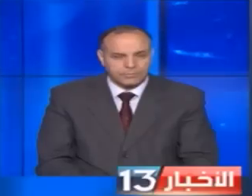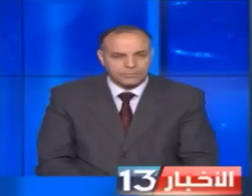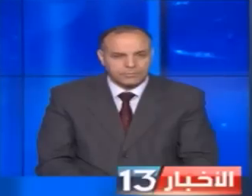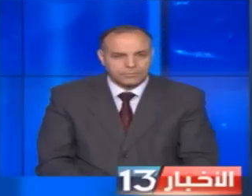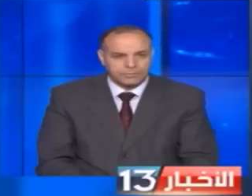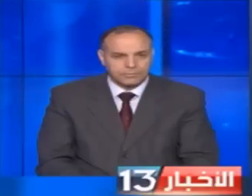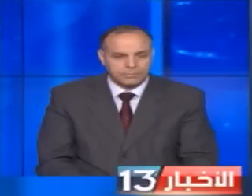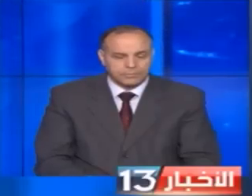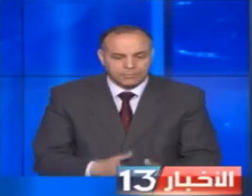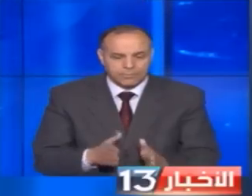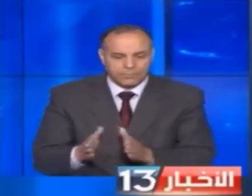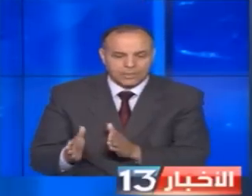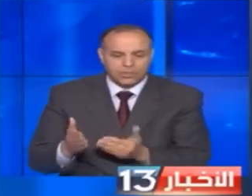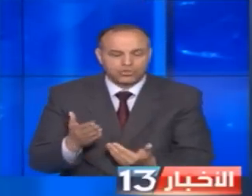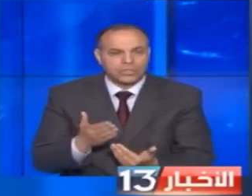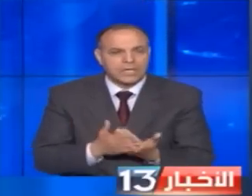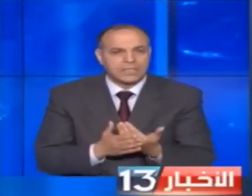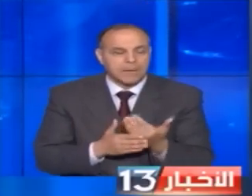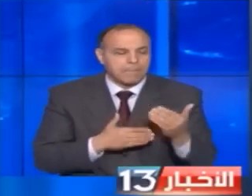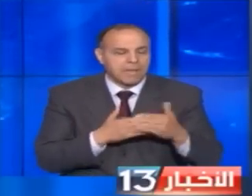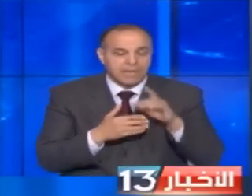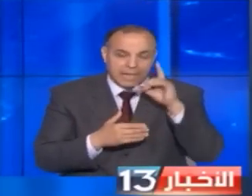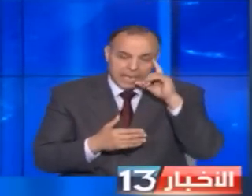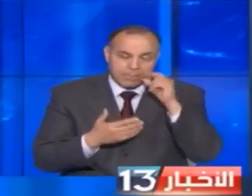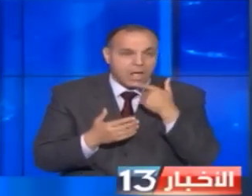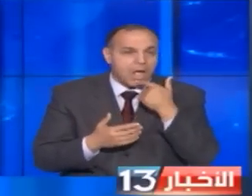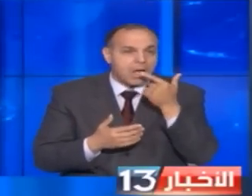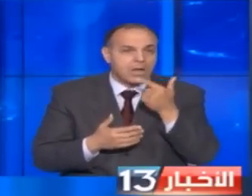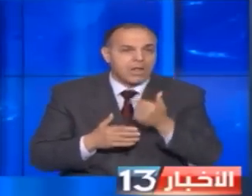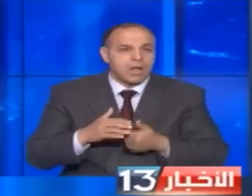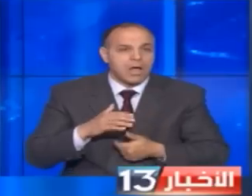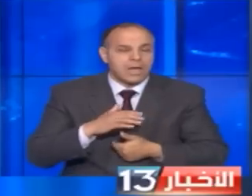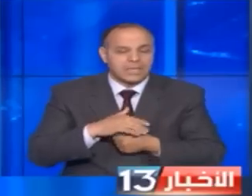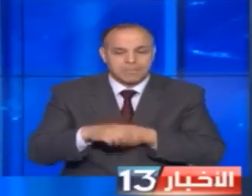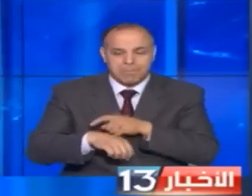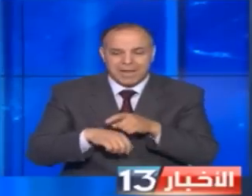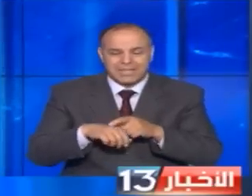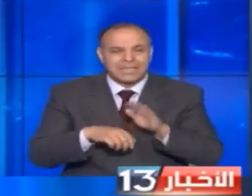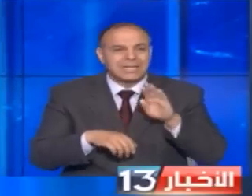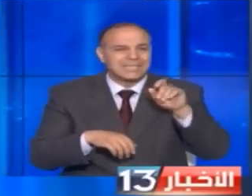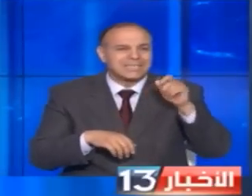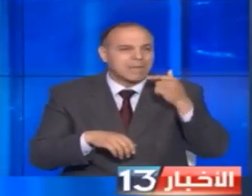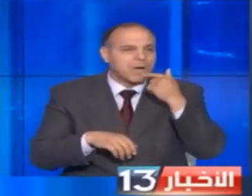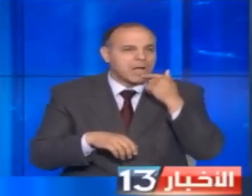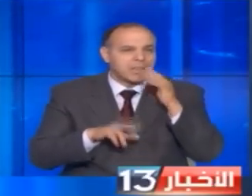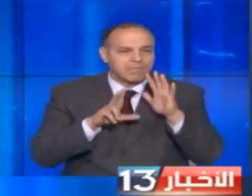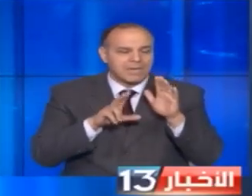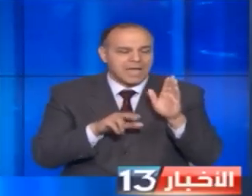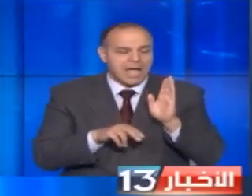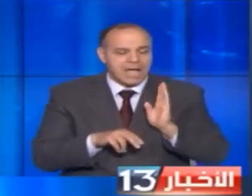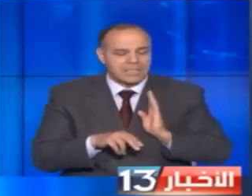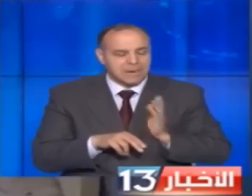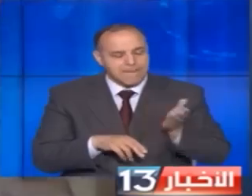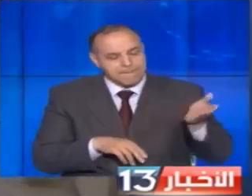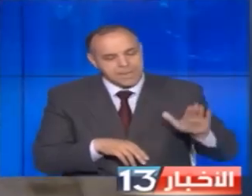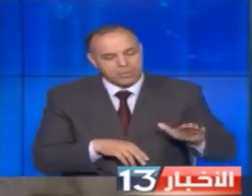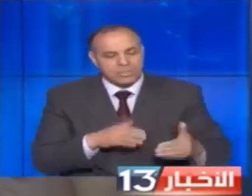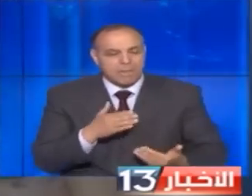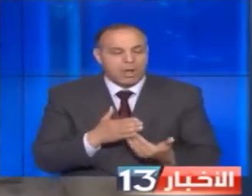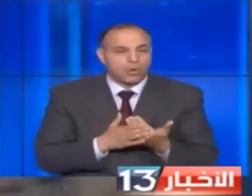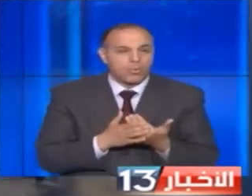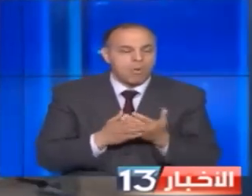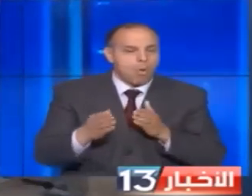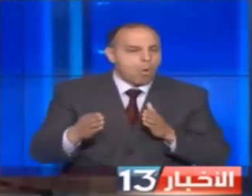في جديد الوضع في الجوار الليبي اعلن رئيس بلديه سبعه ان ثمانيه جنود قتلوا صباح اليوم في